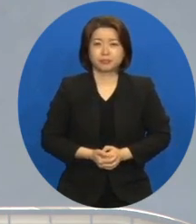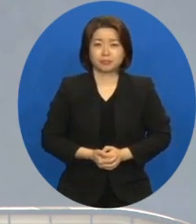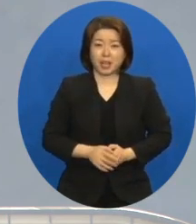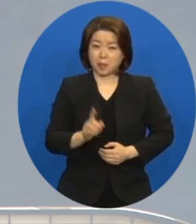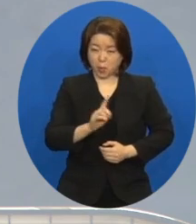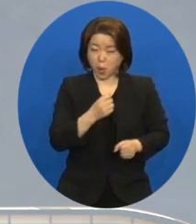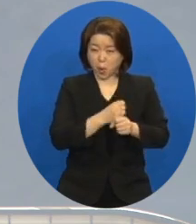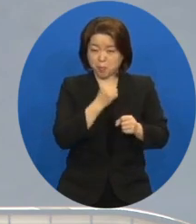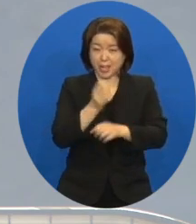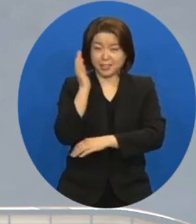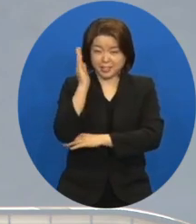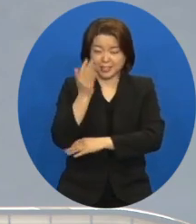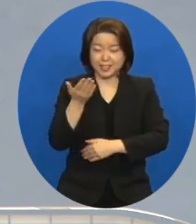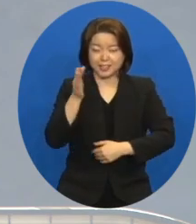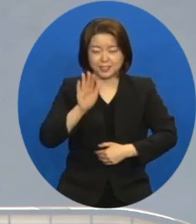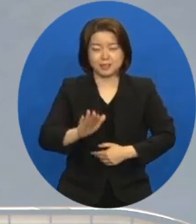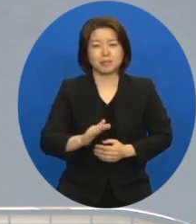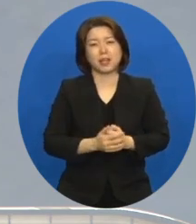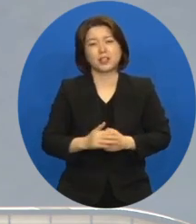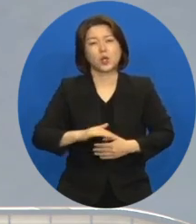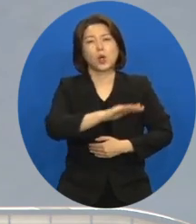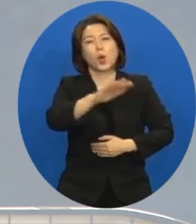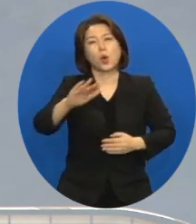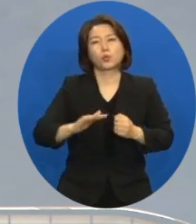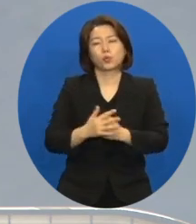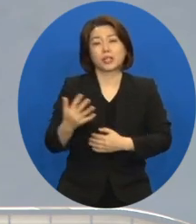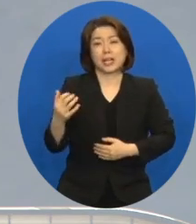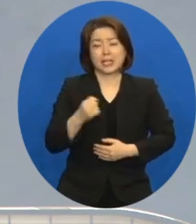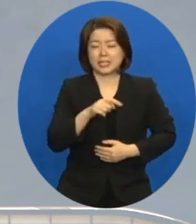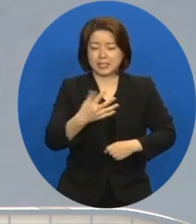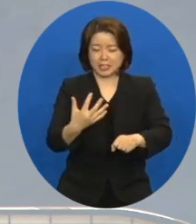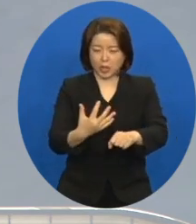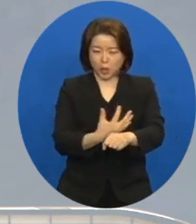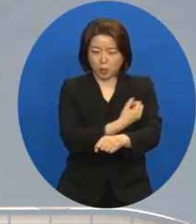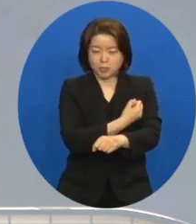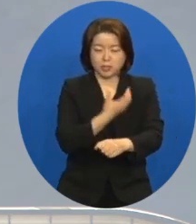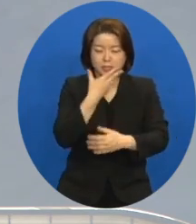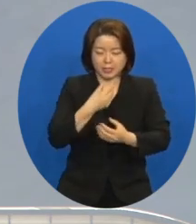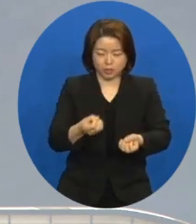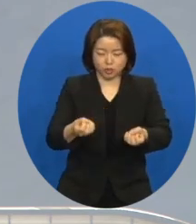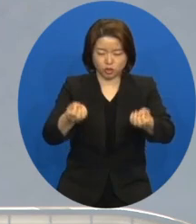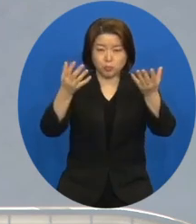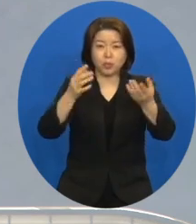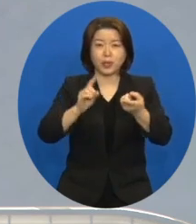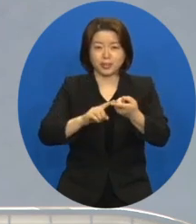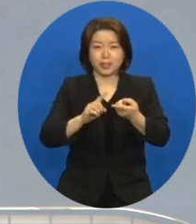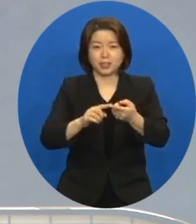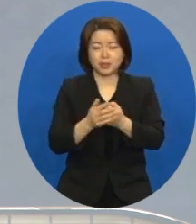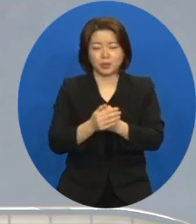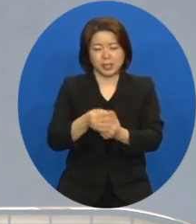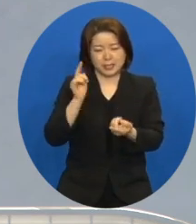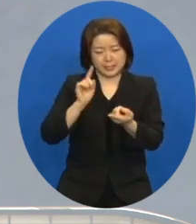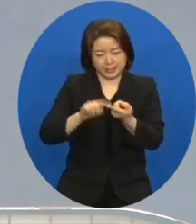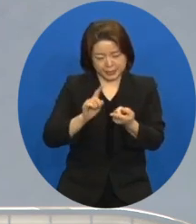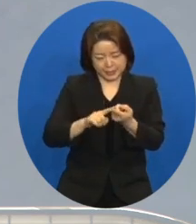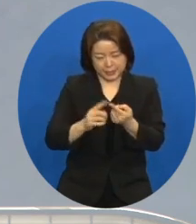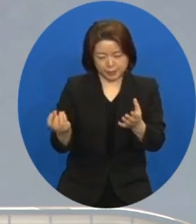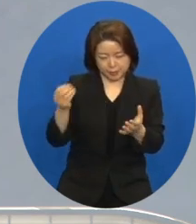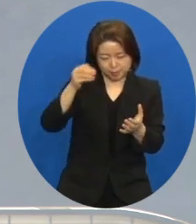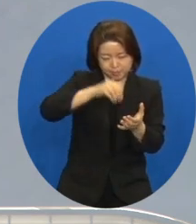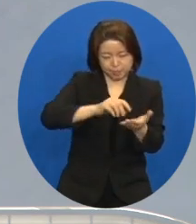뭐 만든 이야기이긴 합니다만 우리들이 가지고 있는 이 엄청난 축복을 그대로 묘사한